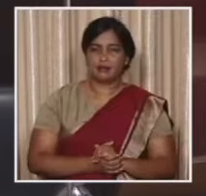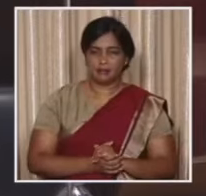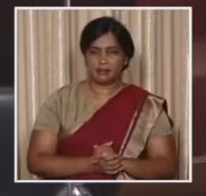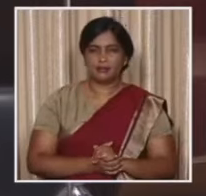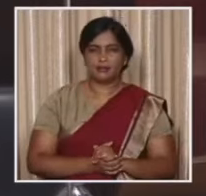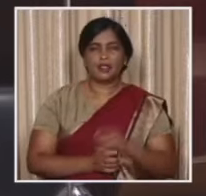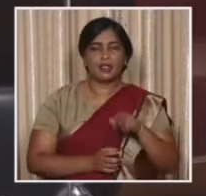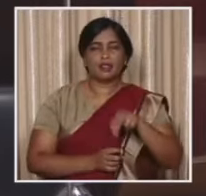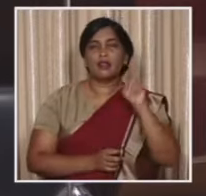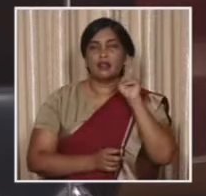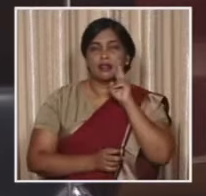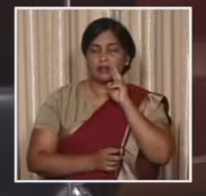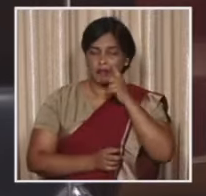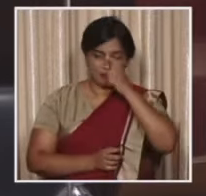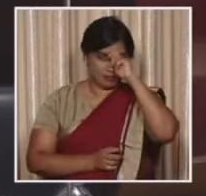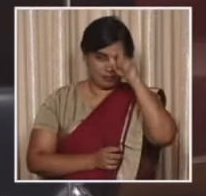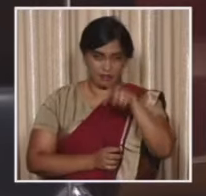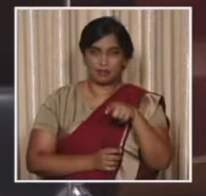Dah rani beri kerana sih betul ba.